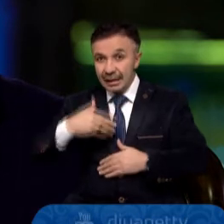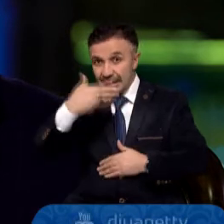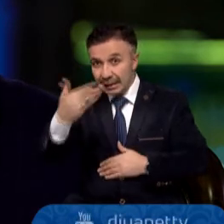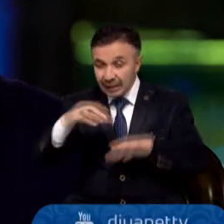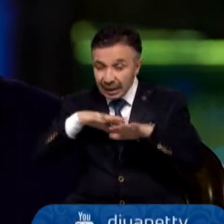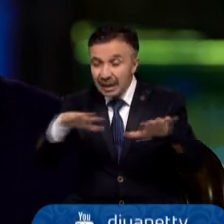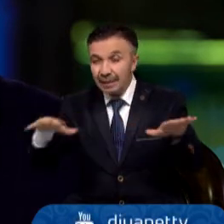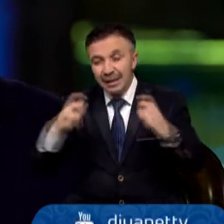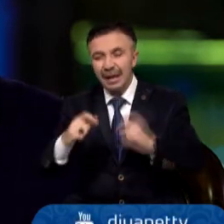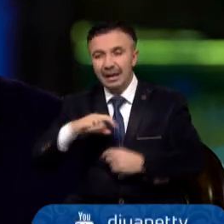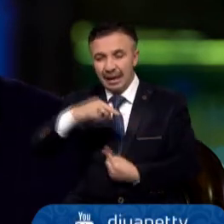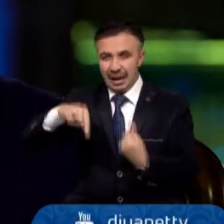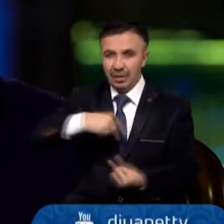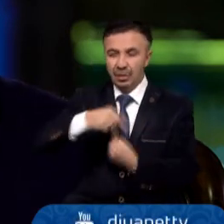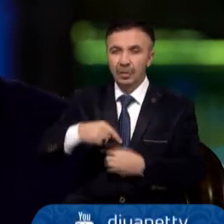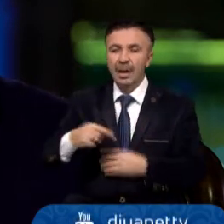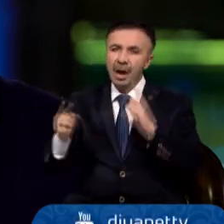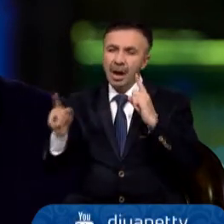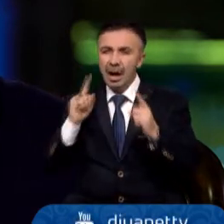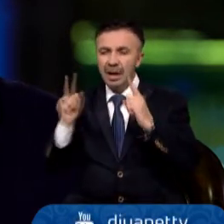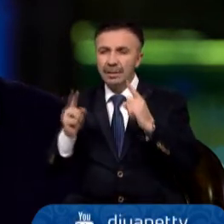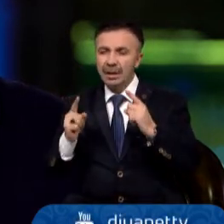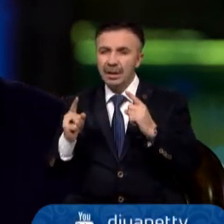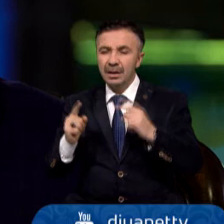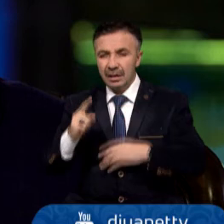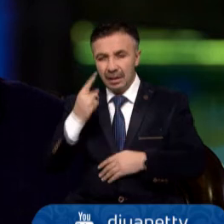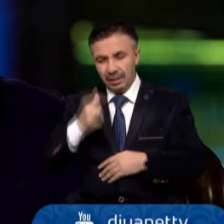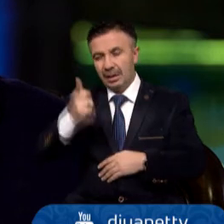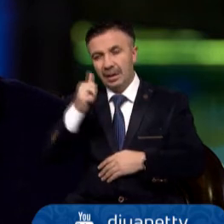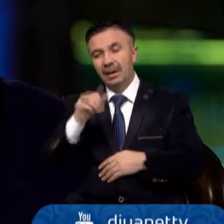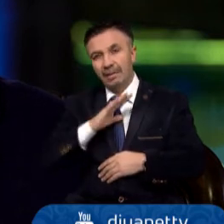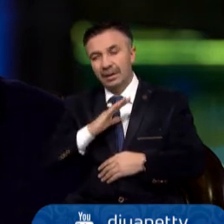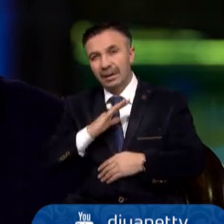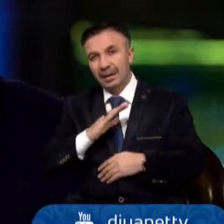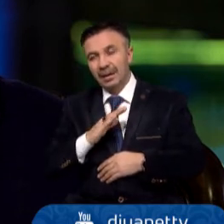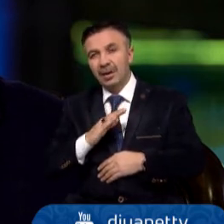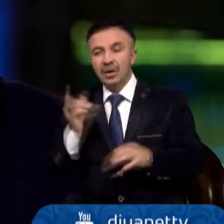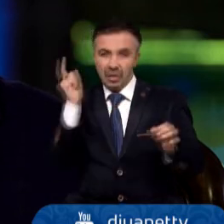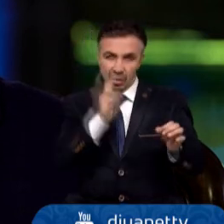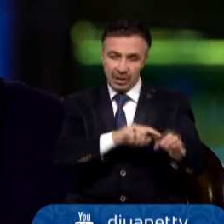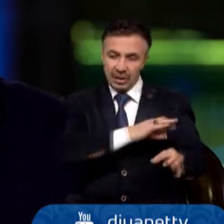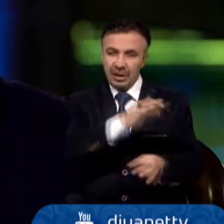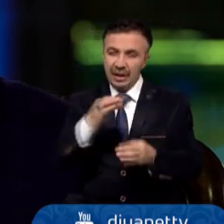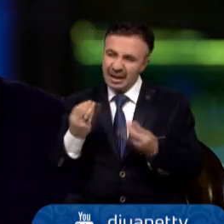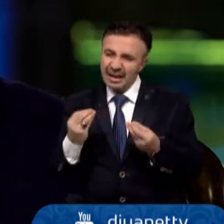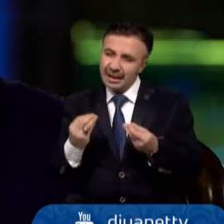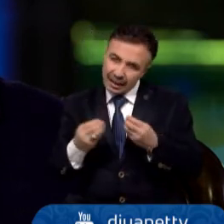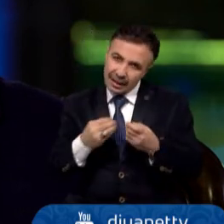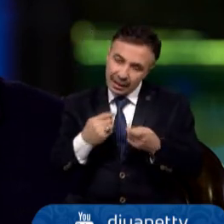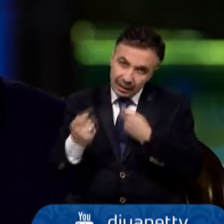bir yer arıyordu Çok acil bir hükümdar vardı bu muhacirlere iyi davranıyordu